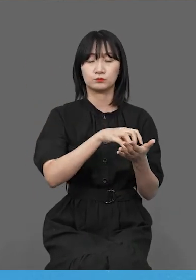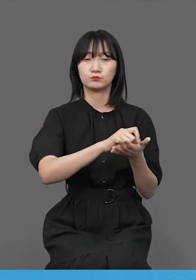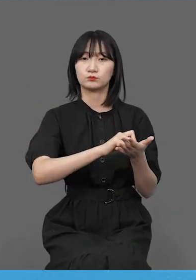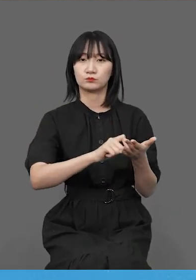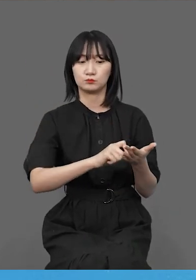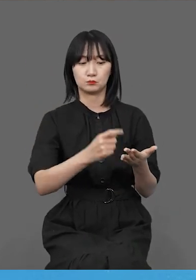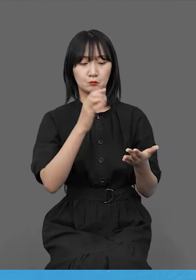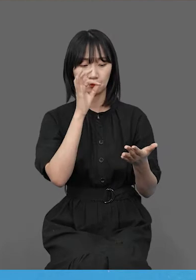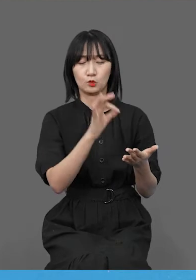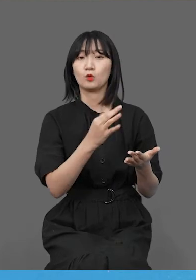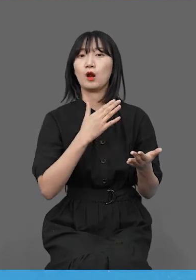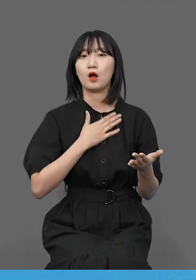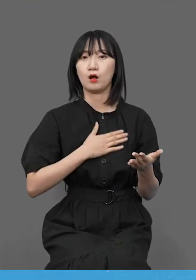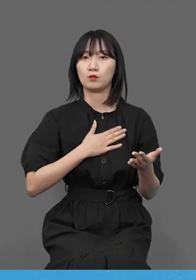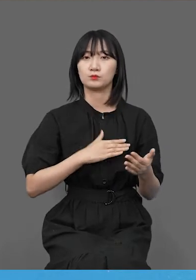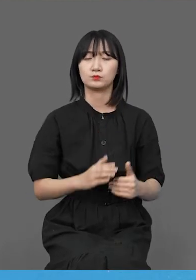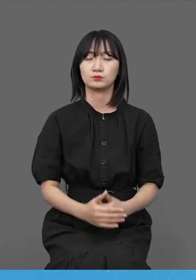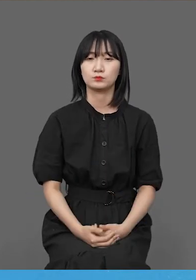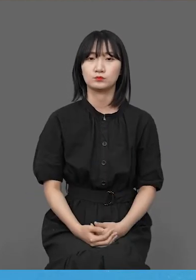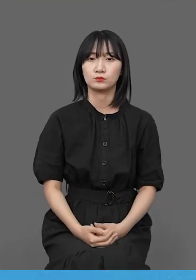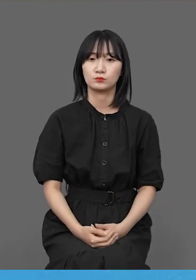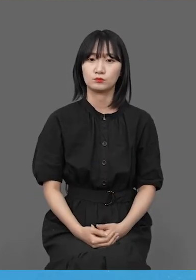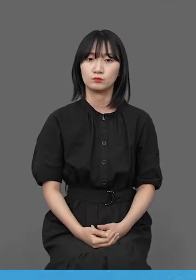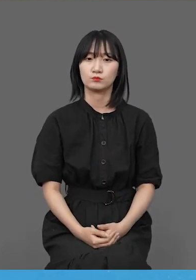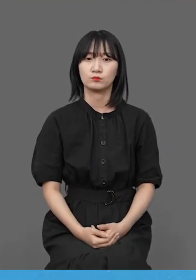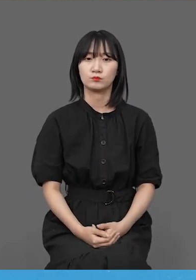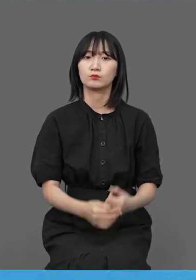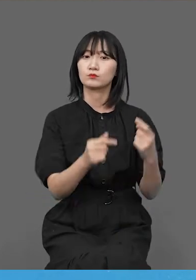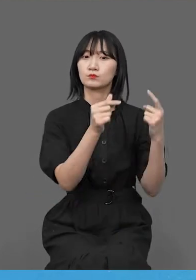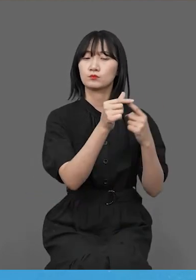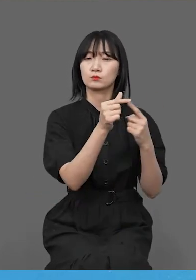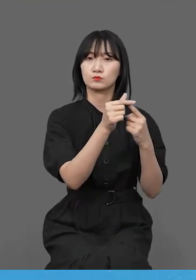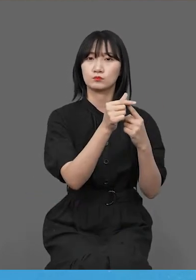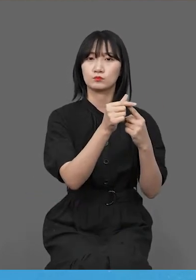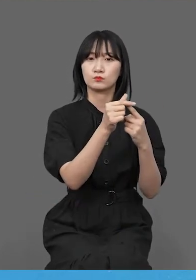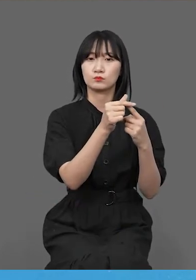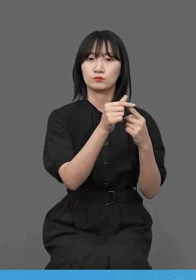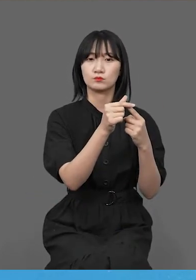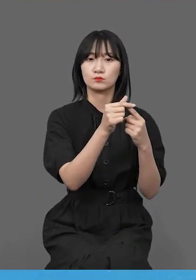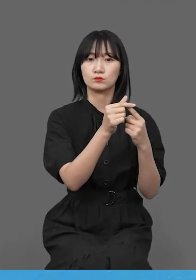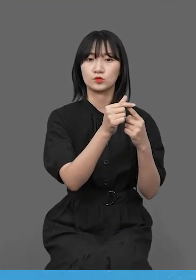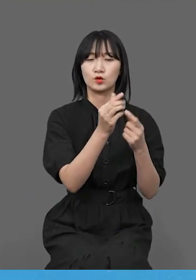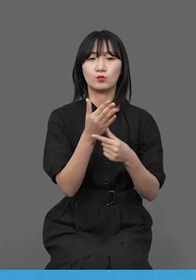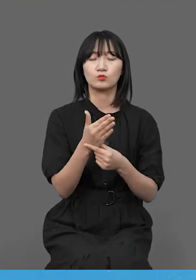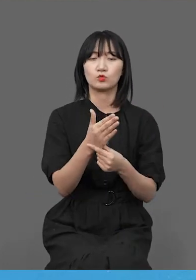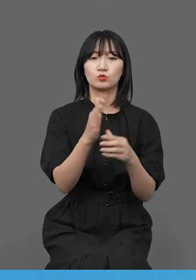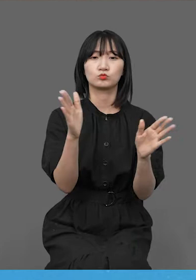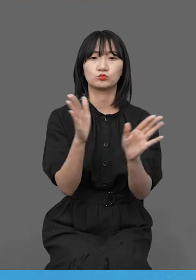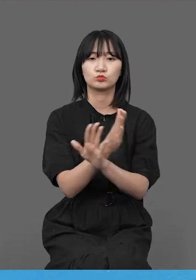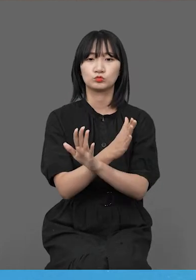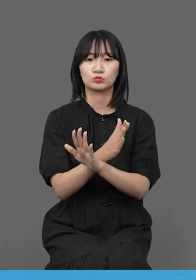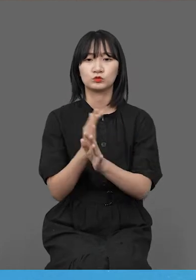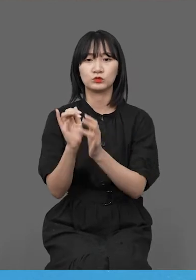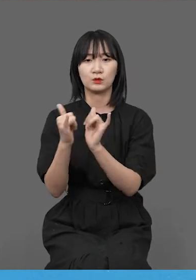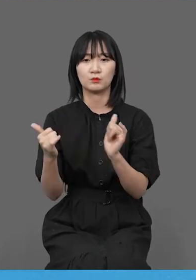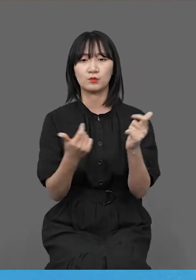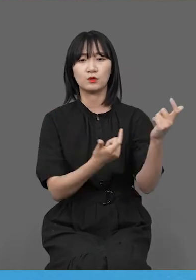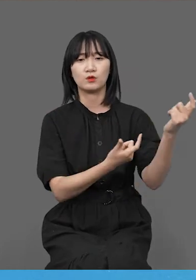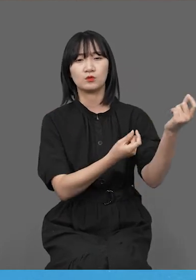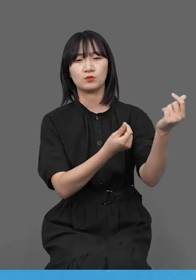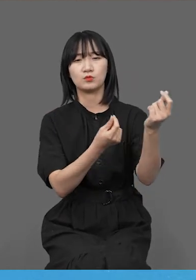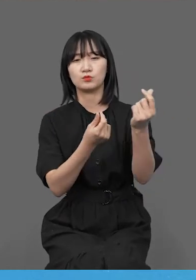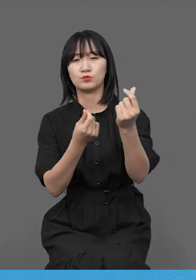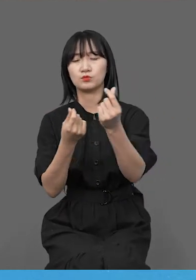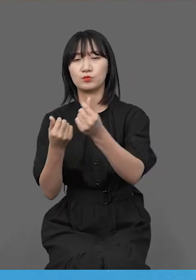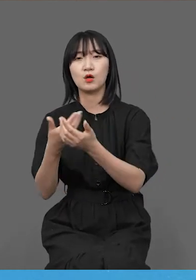볼 수 있거든요. 근데 바로 저겁니다. 맨 위에 첫 줄이 물고기서부터 사람까지 다 비슷하게 그려진